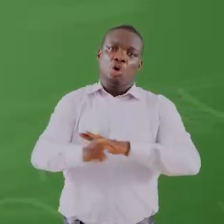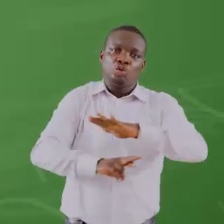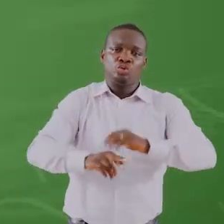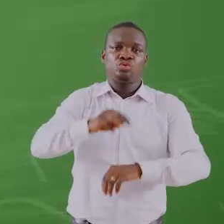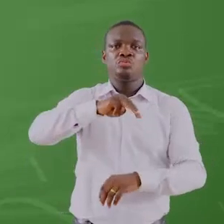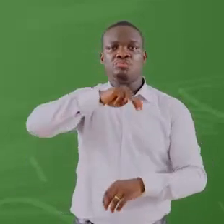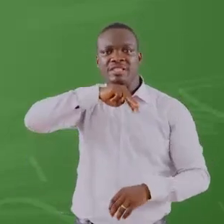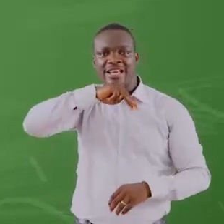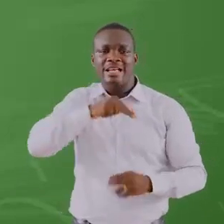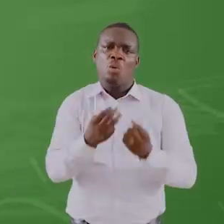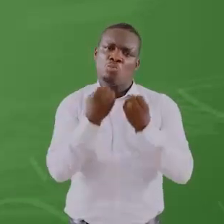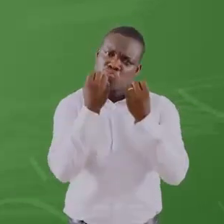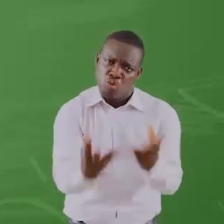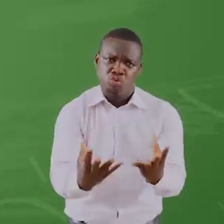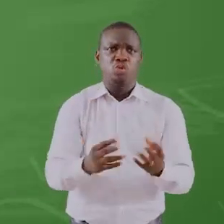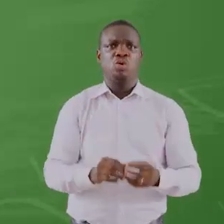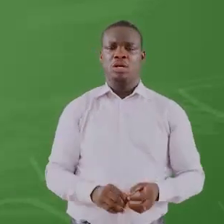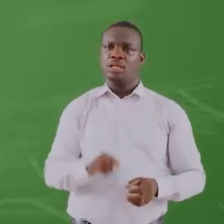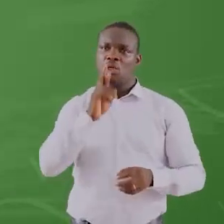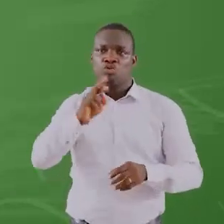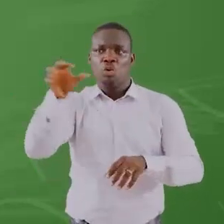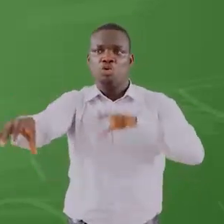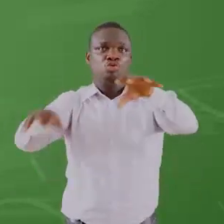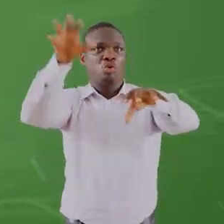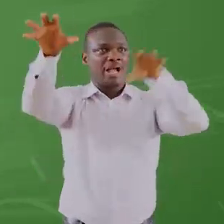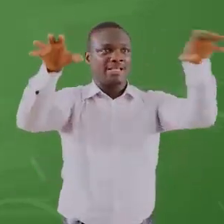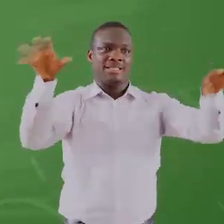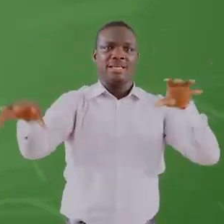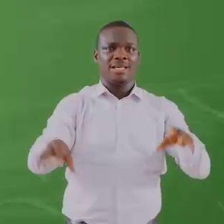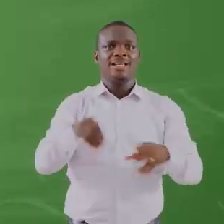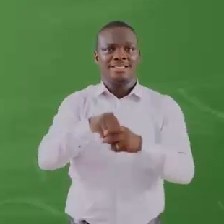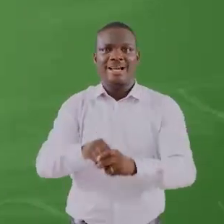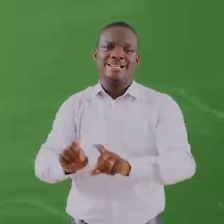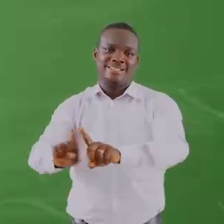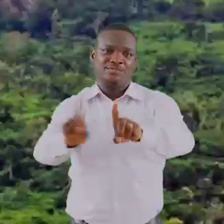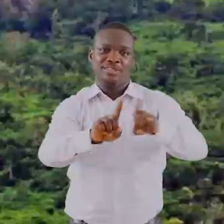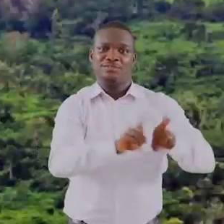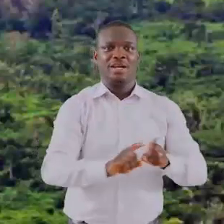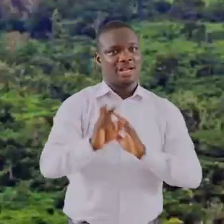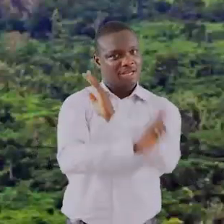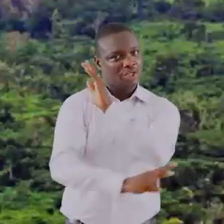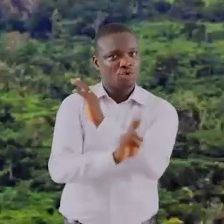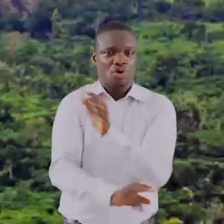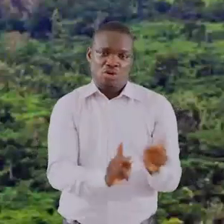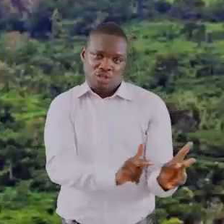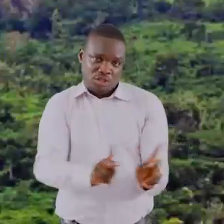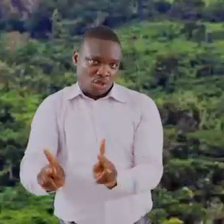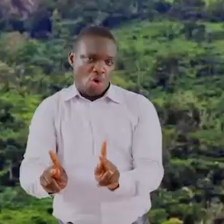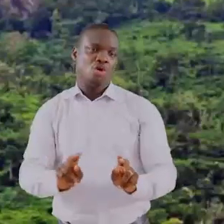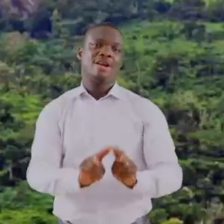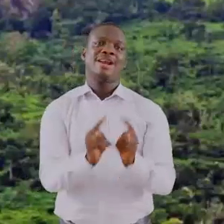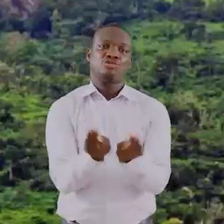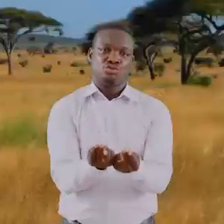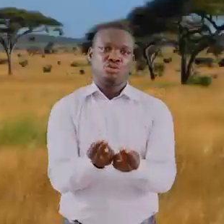nombreuses et elles sont localisées dans diverses régions selon leur